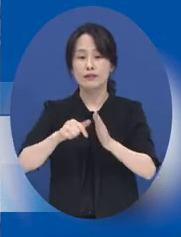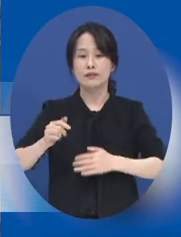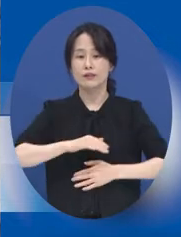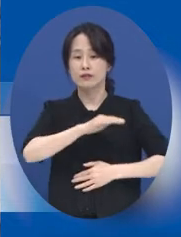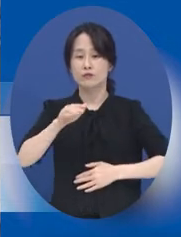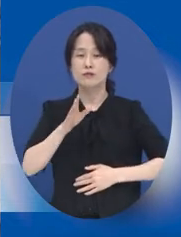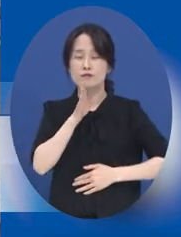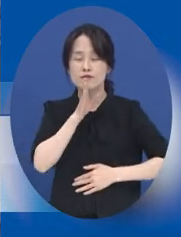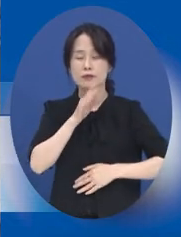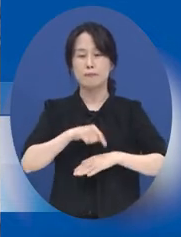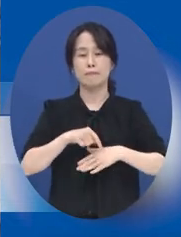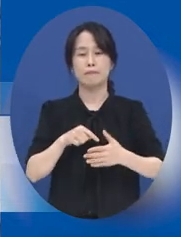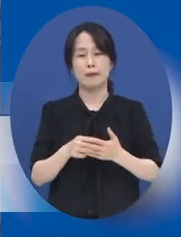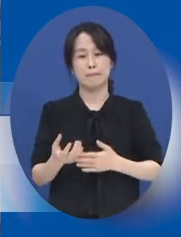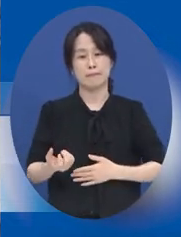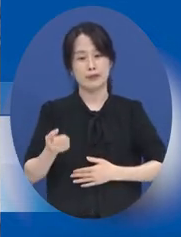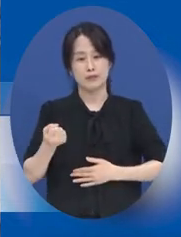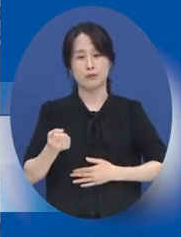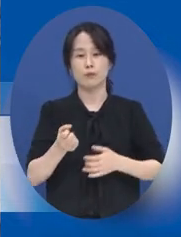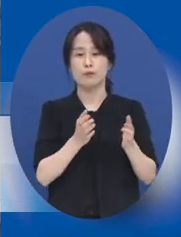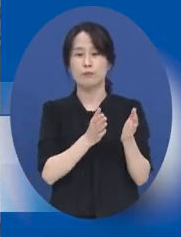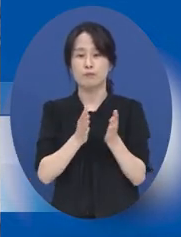우리들이 진정성을 갖고